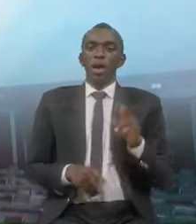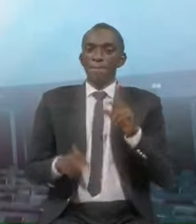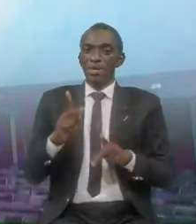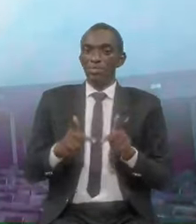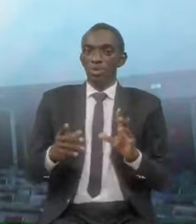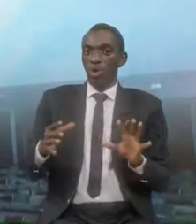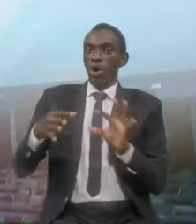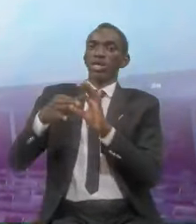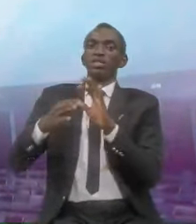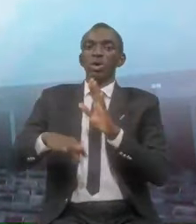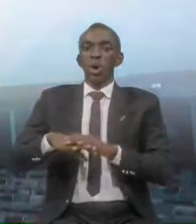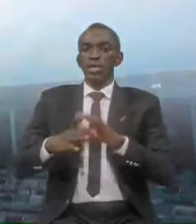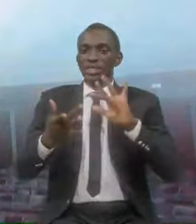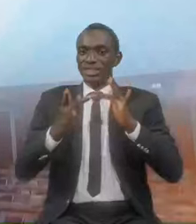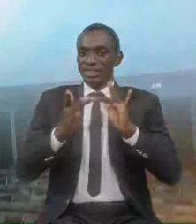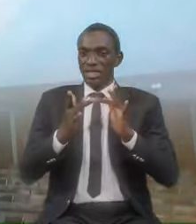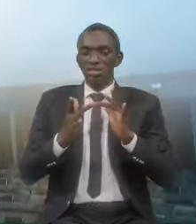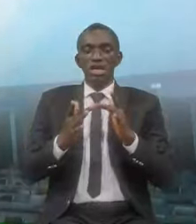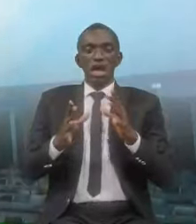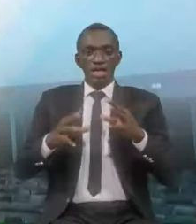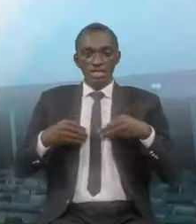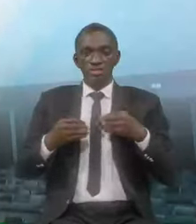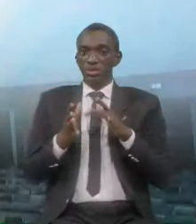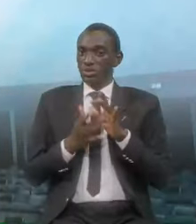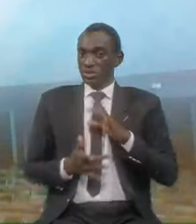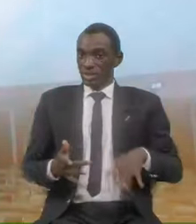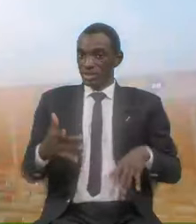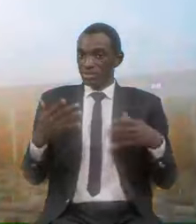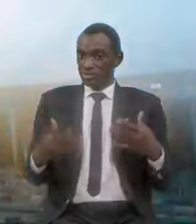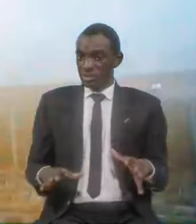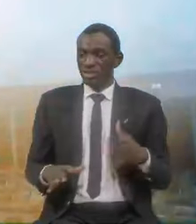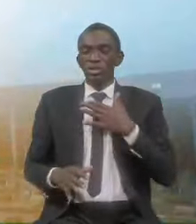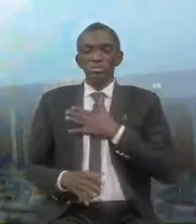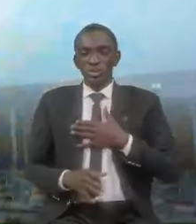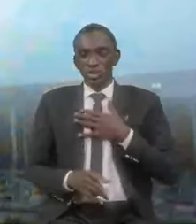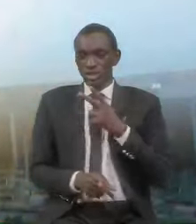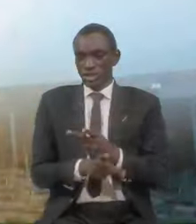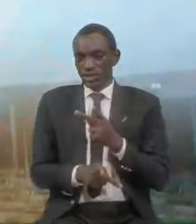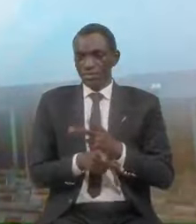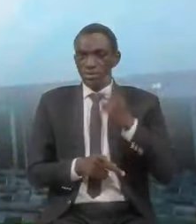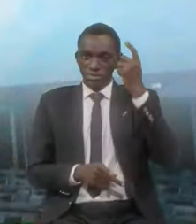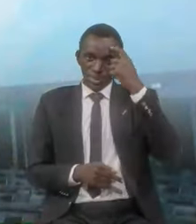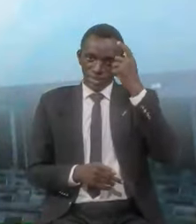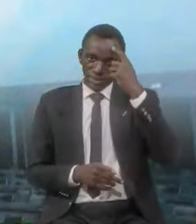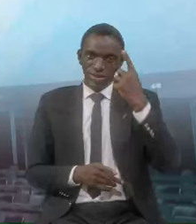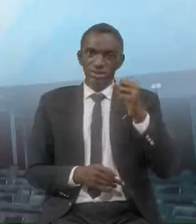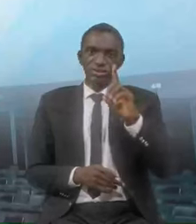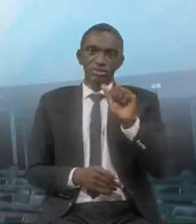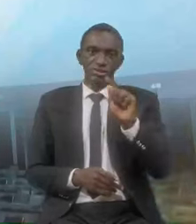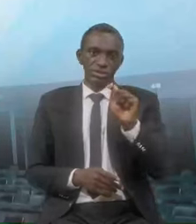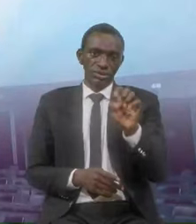Vous avez donné votre vie à Christ, s'il vous plaît. Gardez cette date. Le